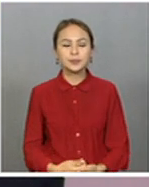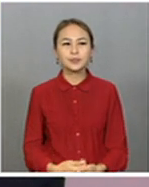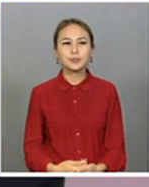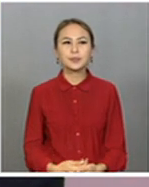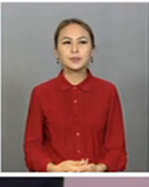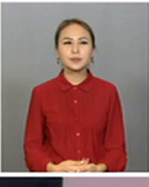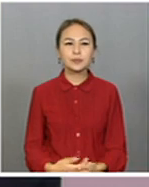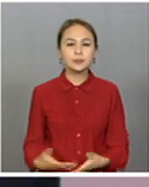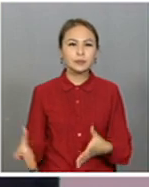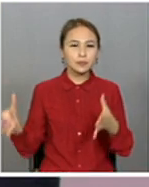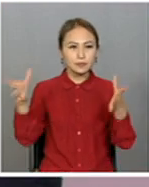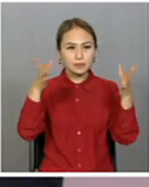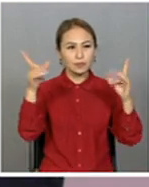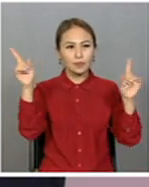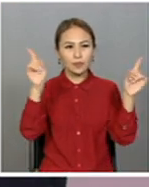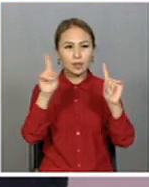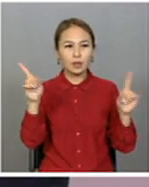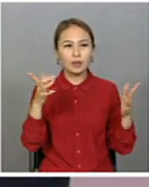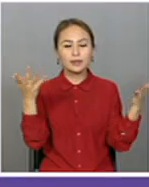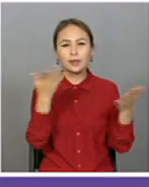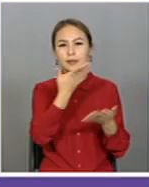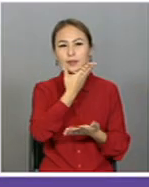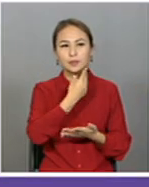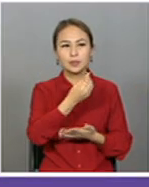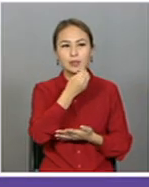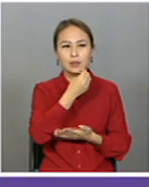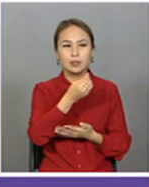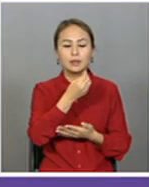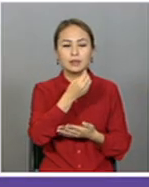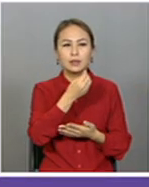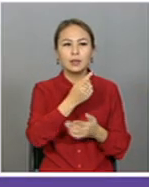салыстырайық. Аспандағы жұлдыздар қандай әдемі?